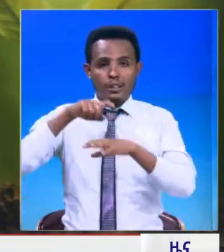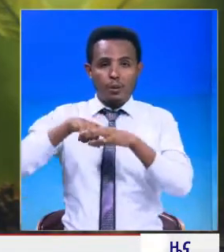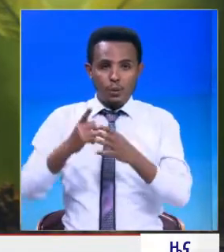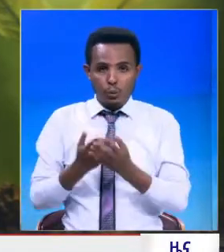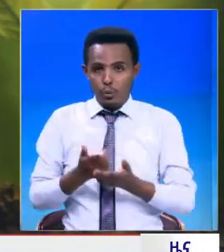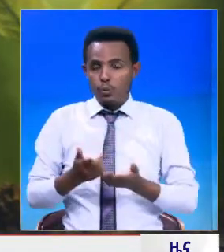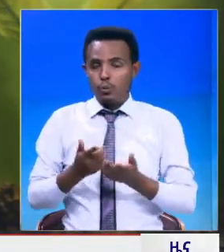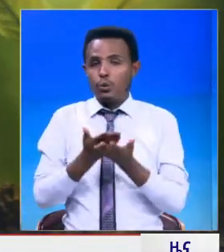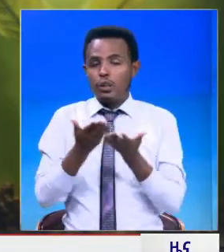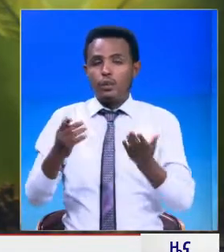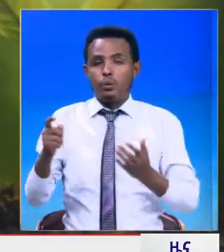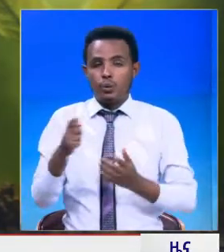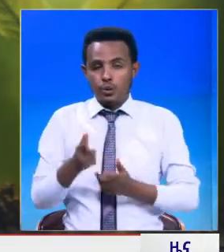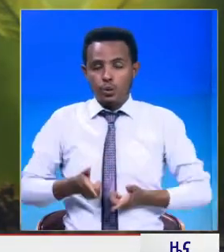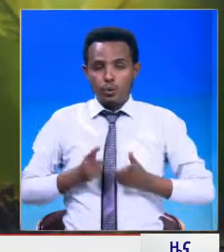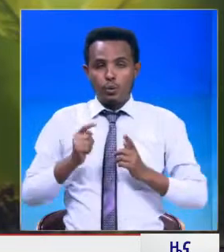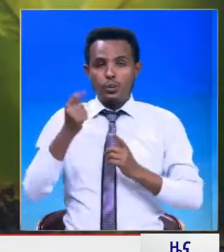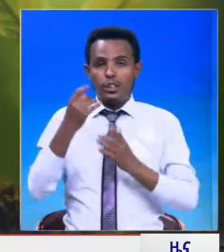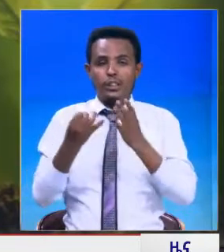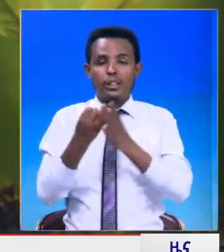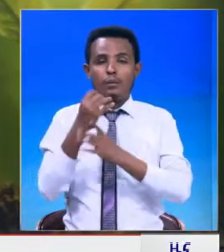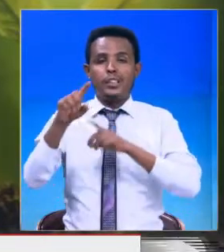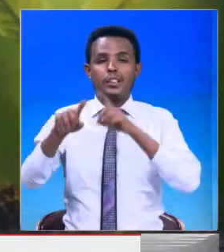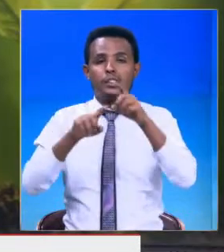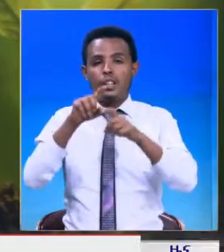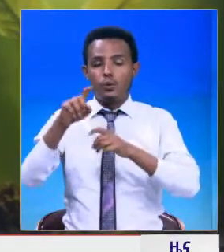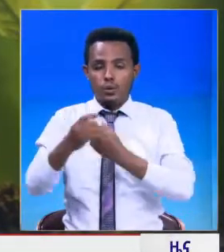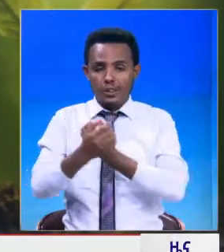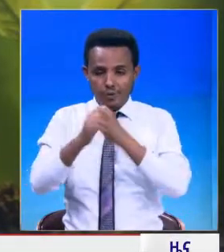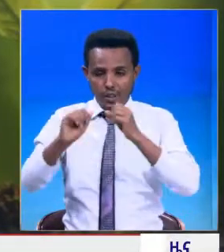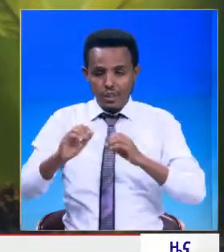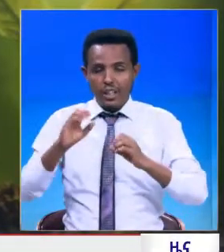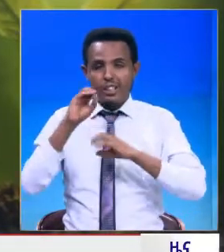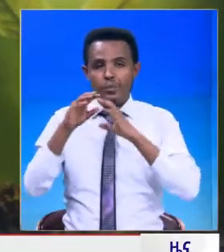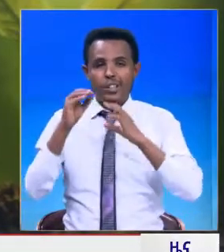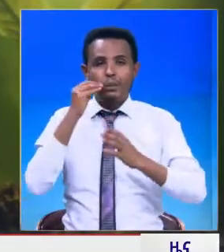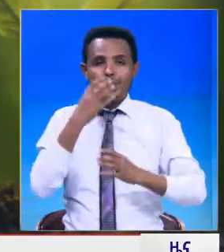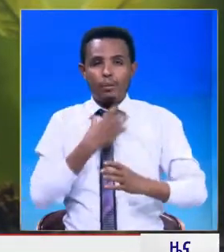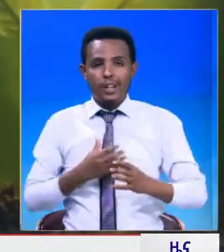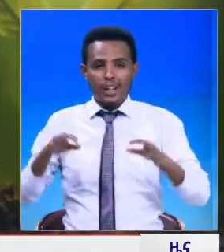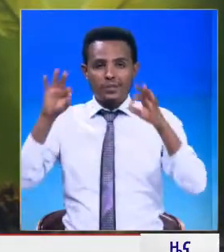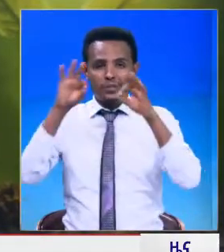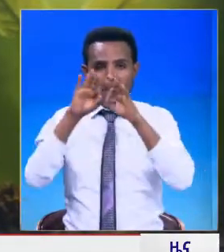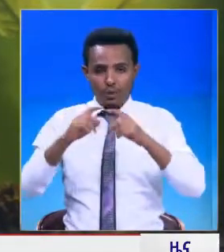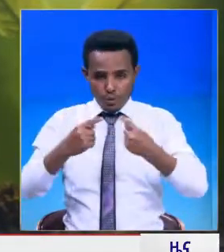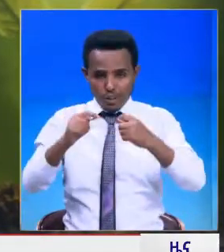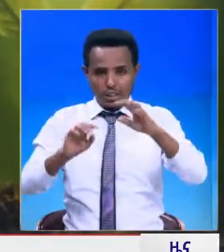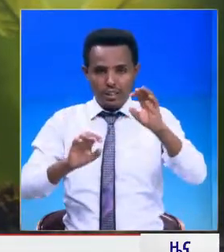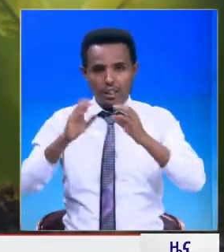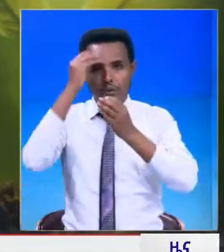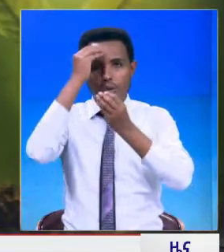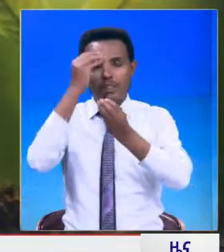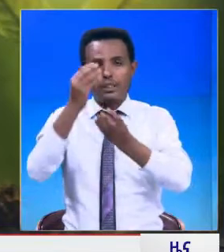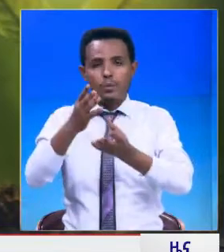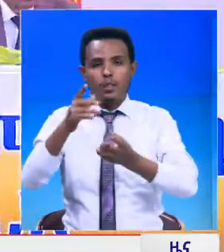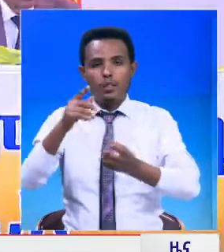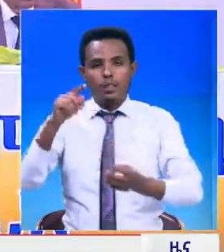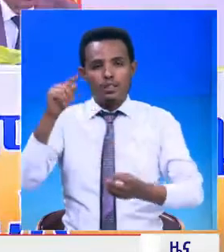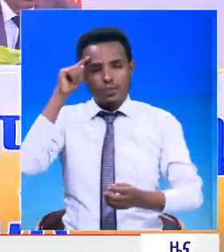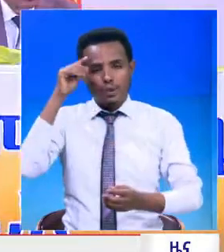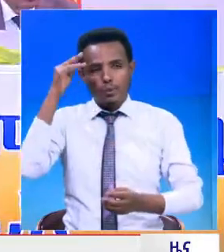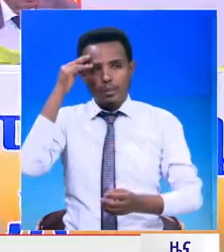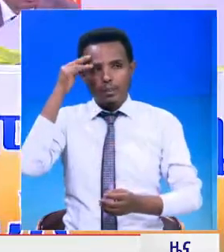ውድነት፣ የመልካም አስተዳደርና የልማት ጥያቄዎችም እንዲፈቱ የምክር ቤት አባላት አስፈላጊውን ጥረት እንዲያደርጉ አሳስበዋል። ተስፋ ሞላ።